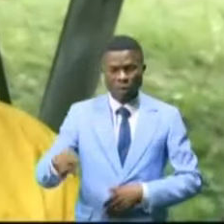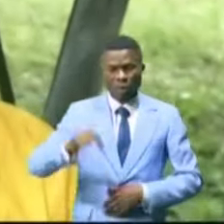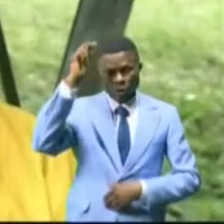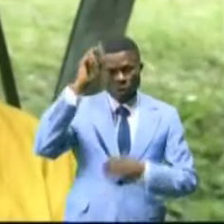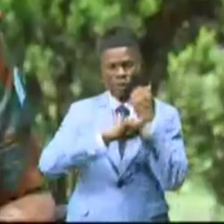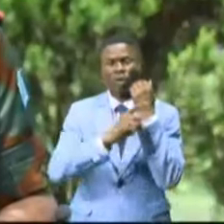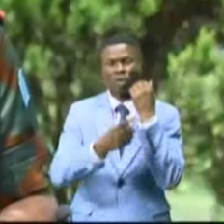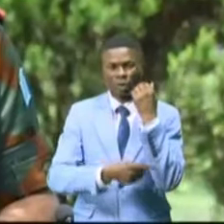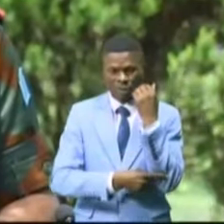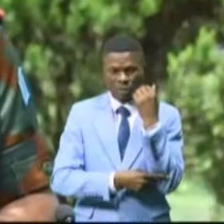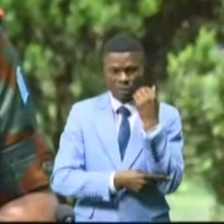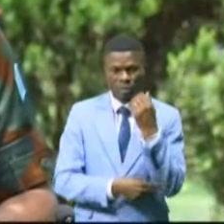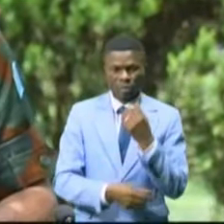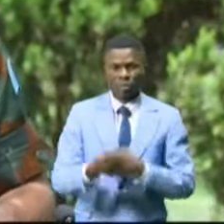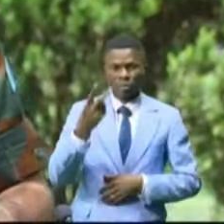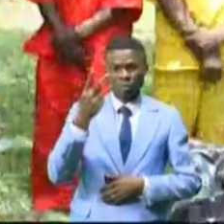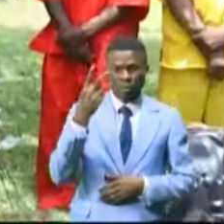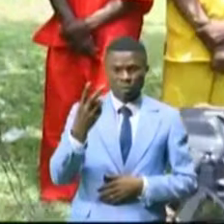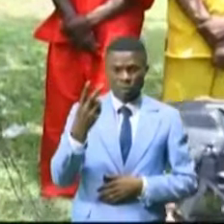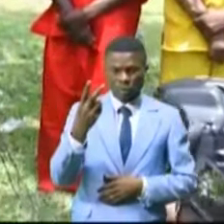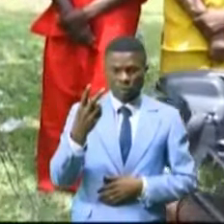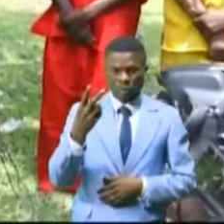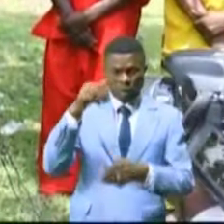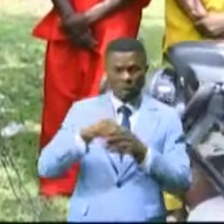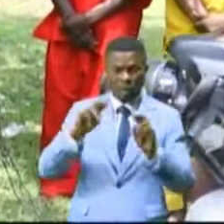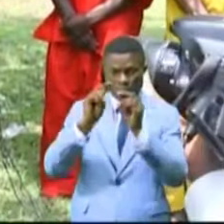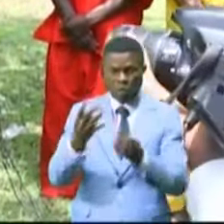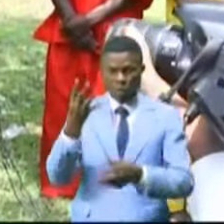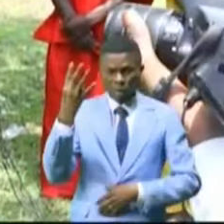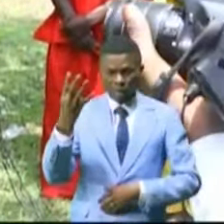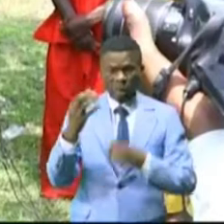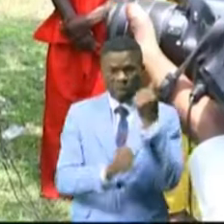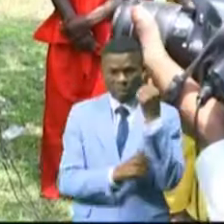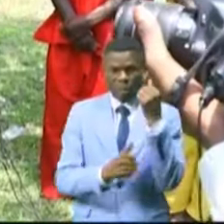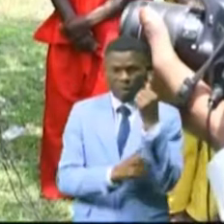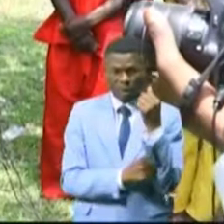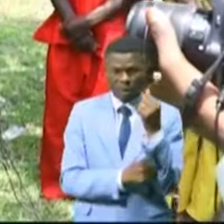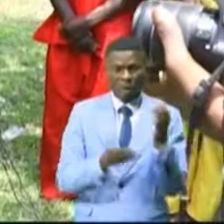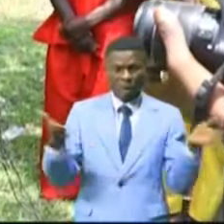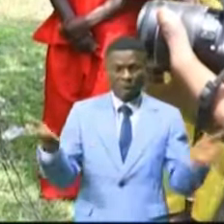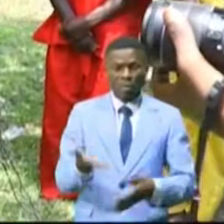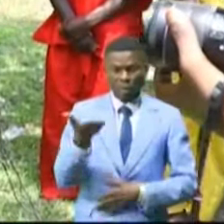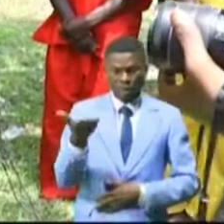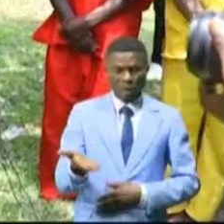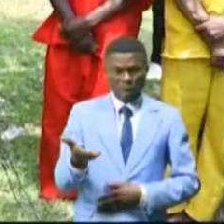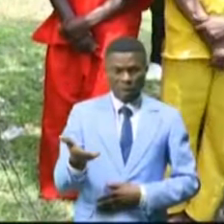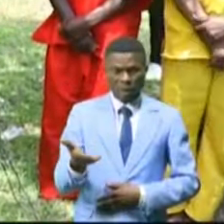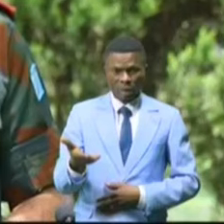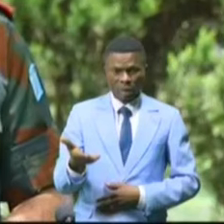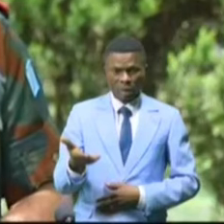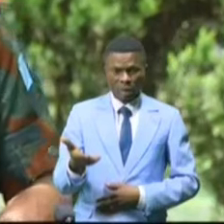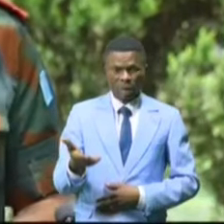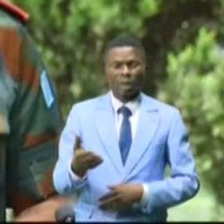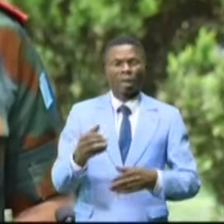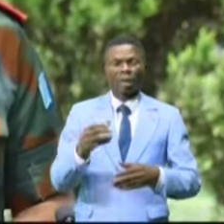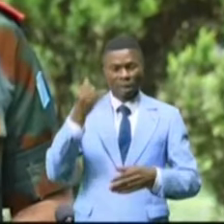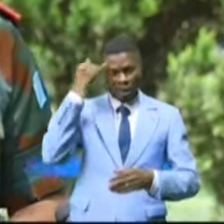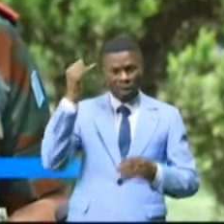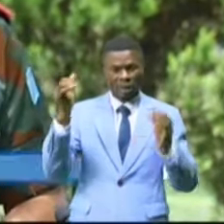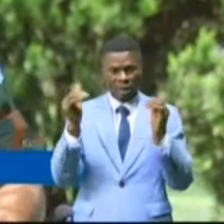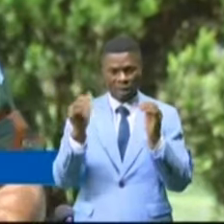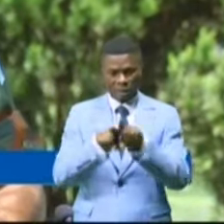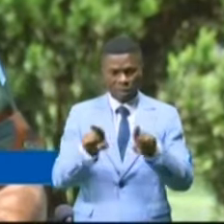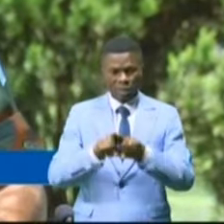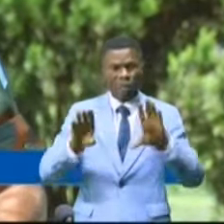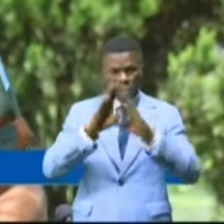Nord Kivu. 2 des 4 individus ici présents ont un dénominateur commun. Ils sont